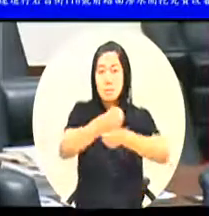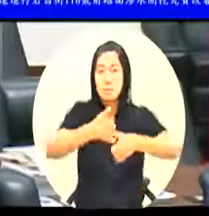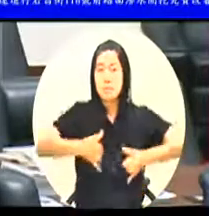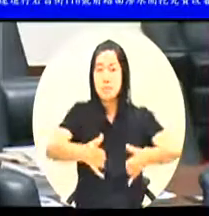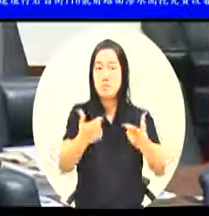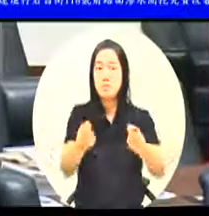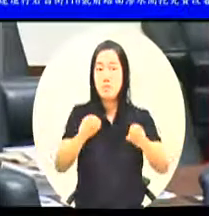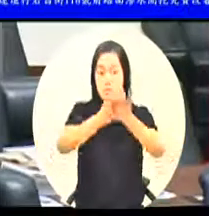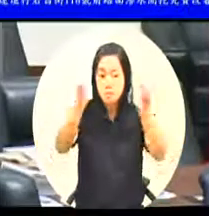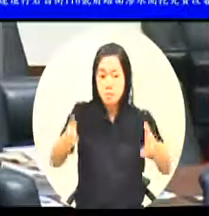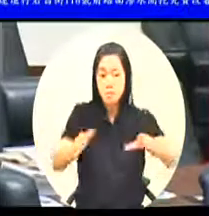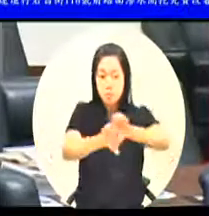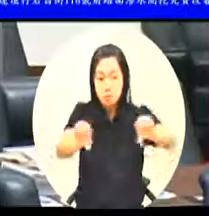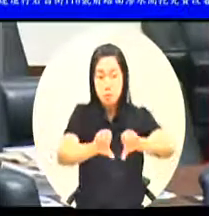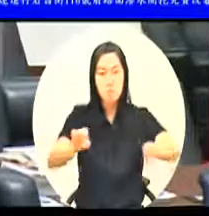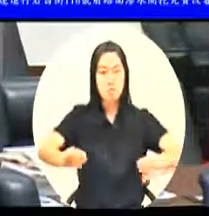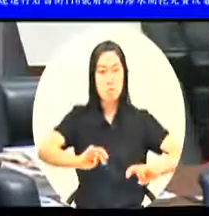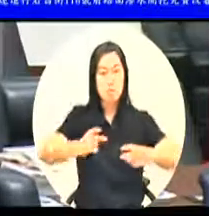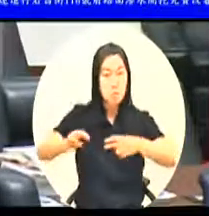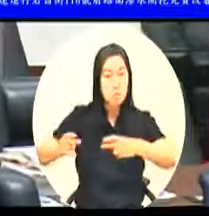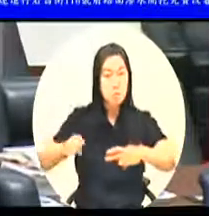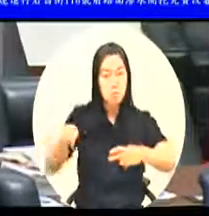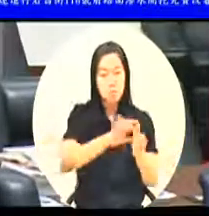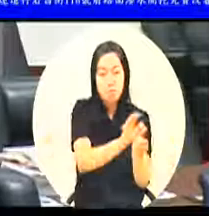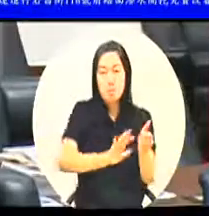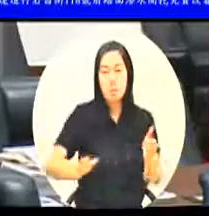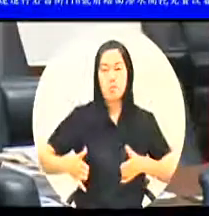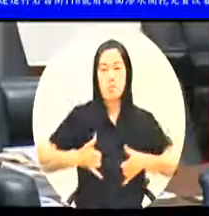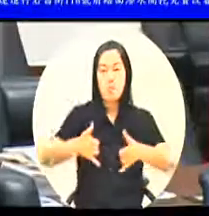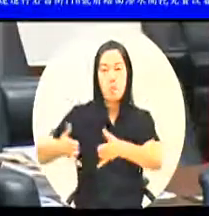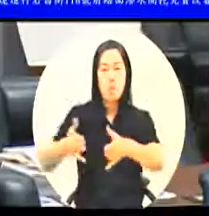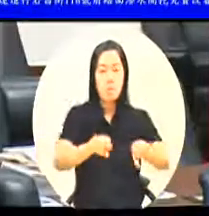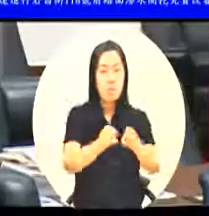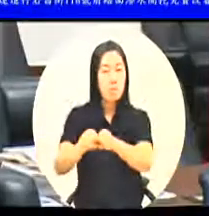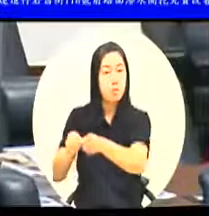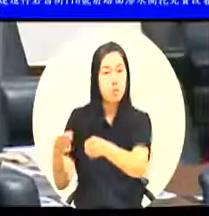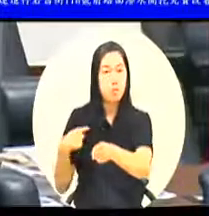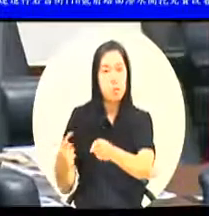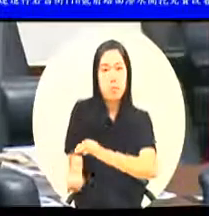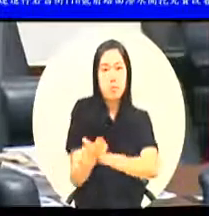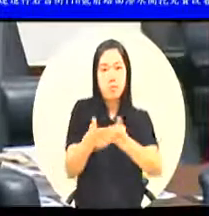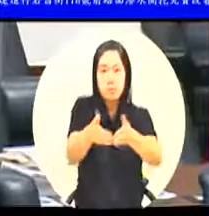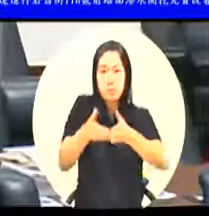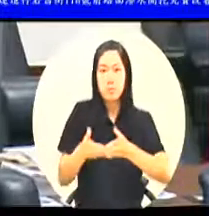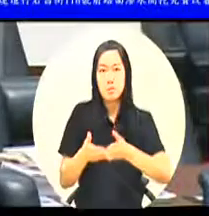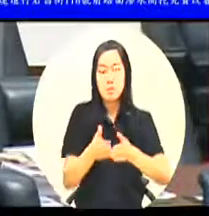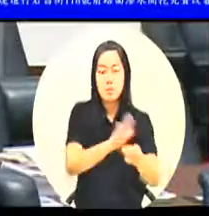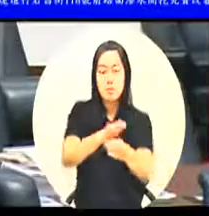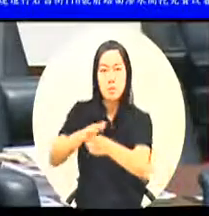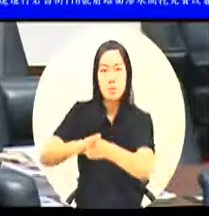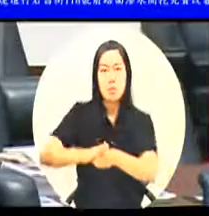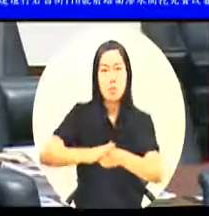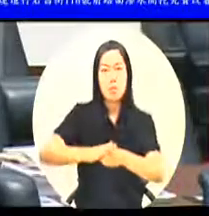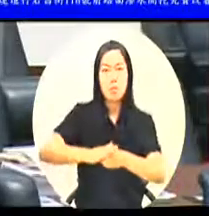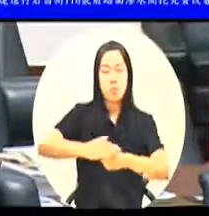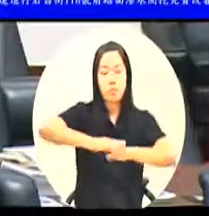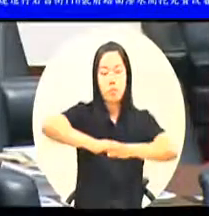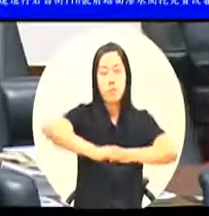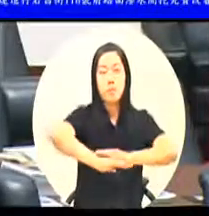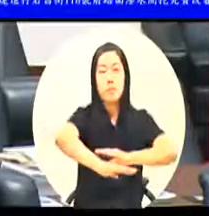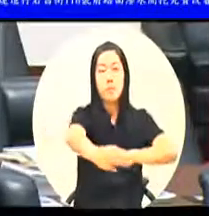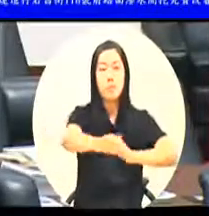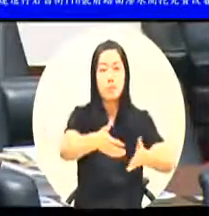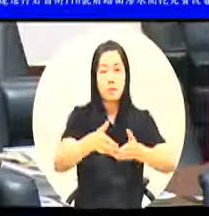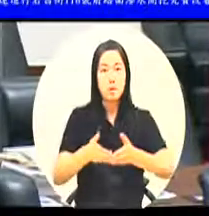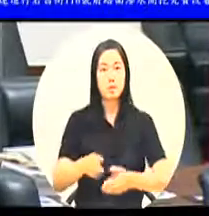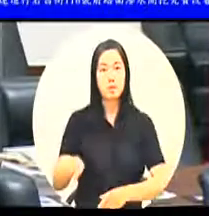成很多路面的破损，气息修缮改善改进，就民众心声，